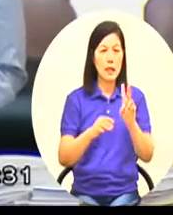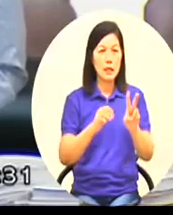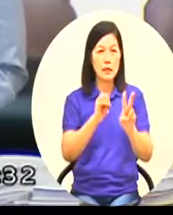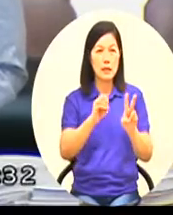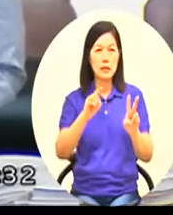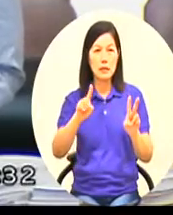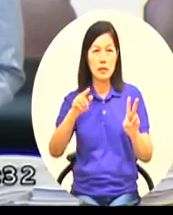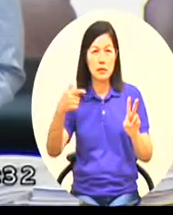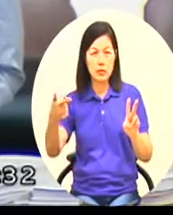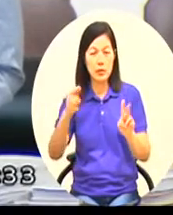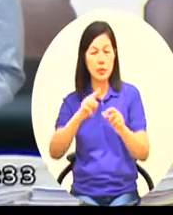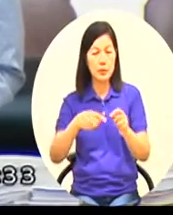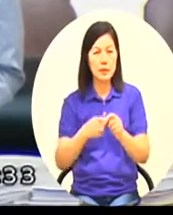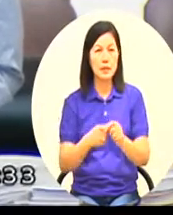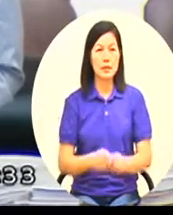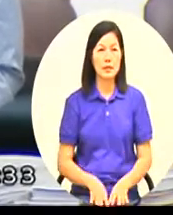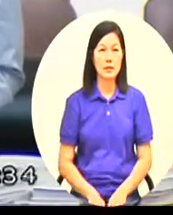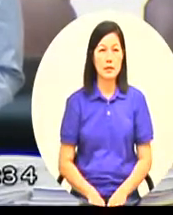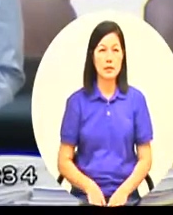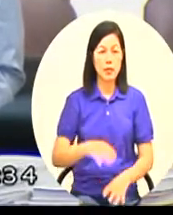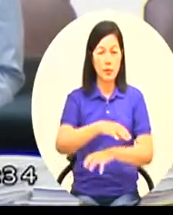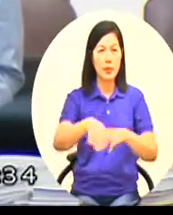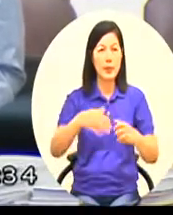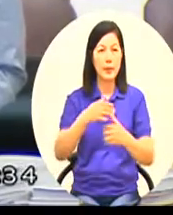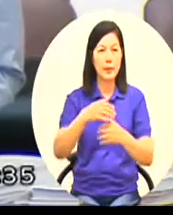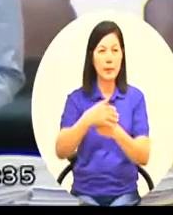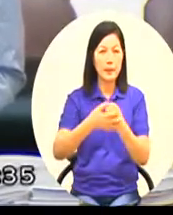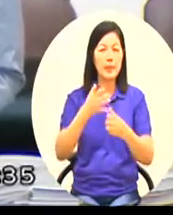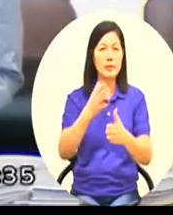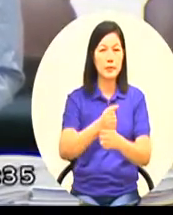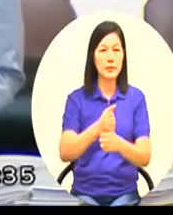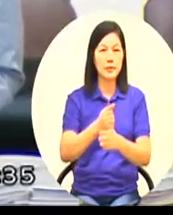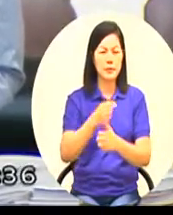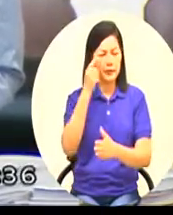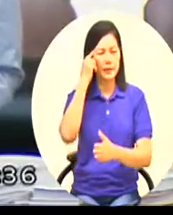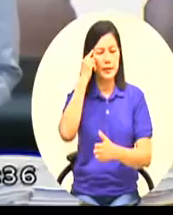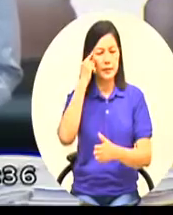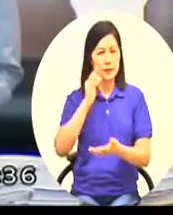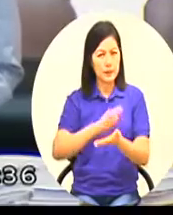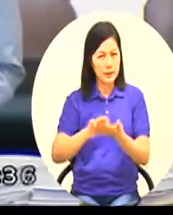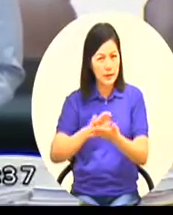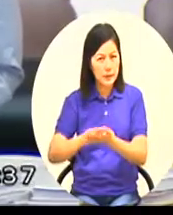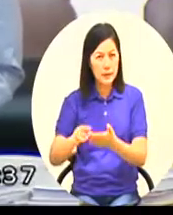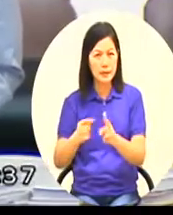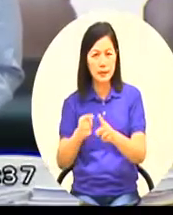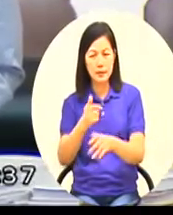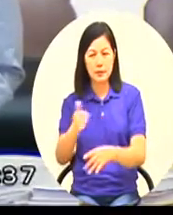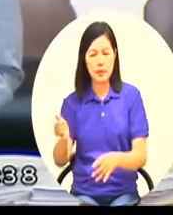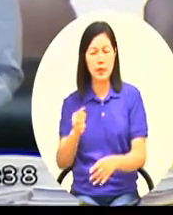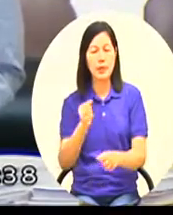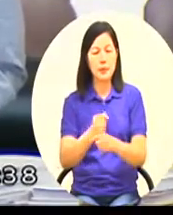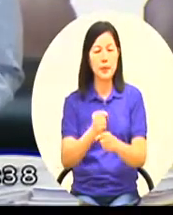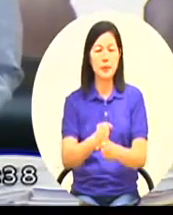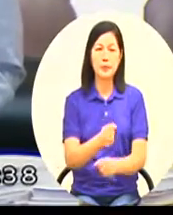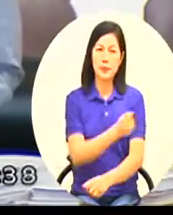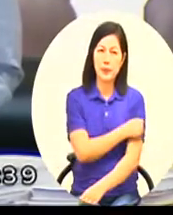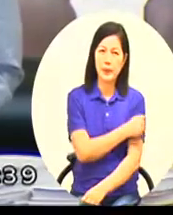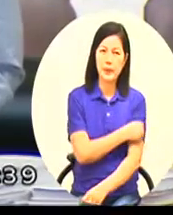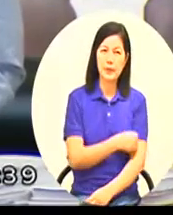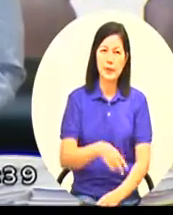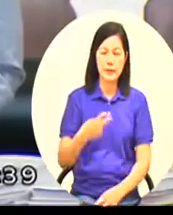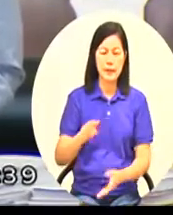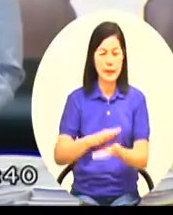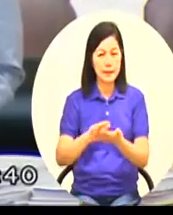署我们的他有认为说我们的清洁人员非常的辛苦，所以他把他们的清洁奖